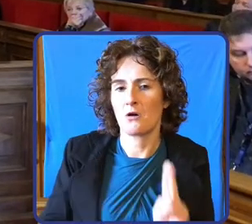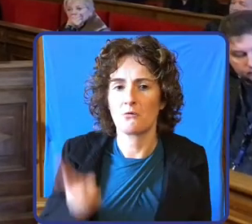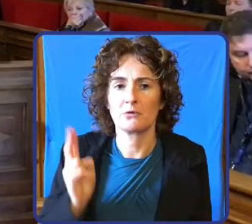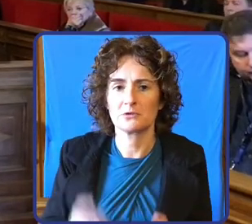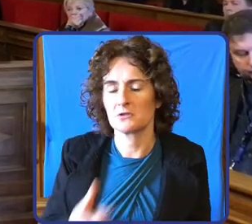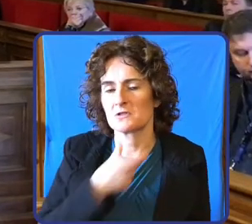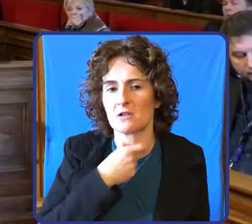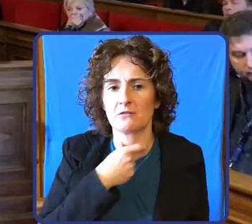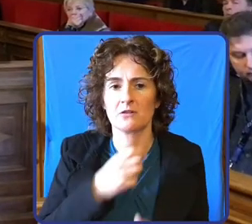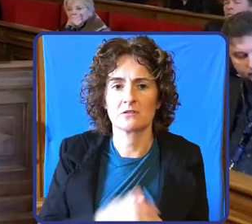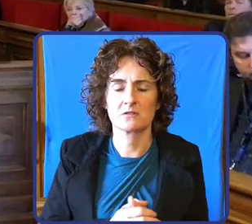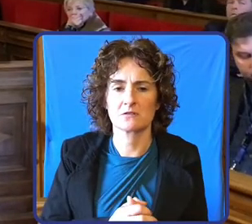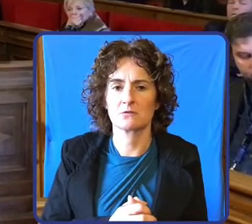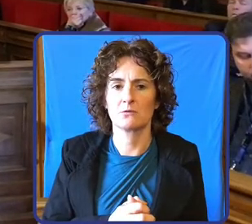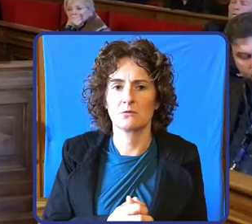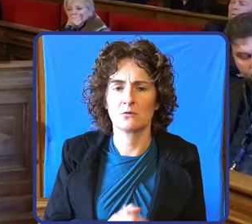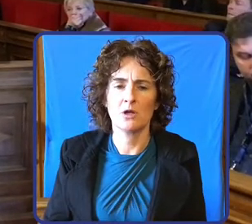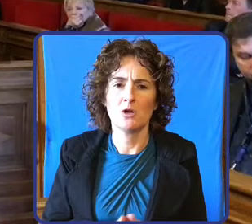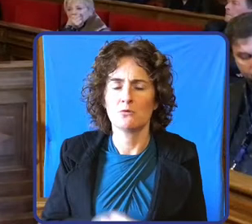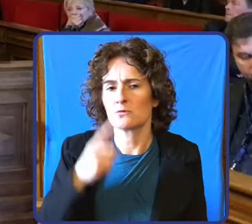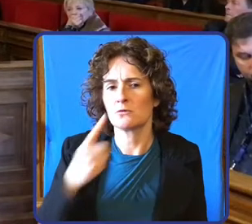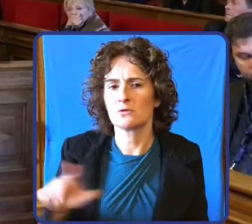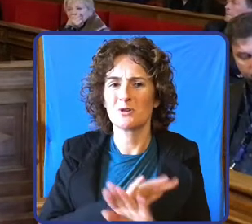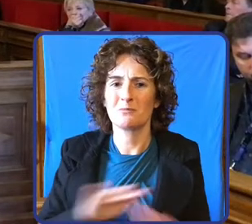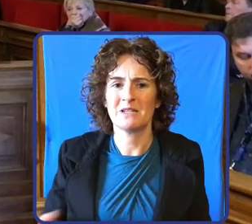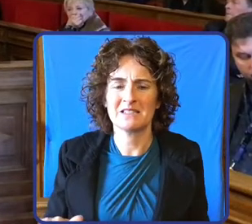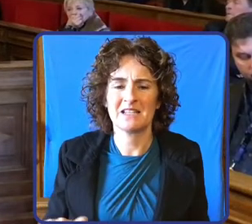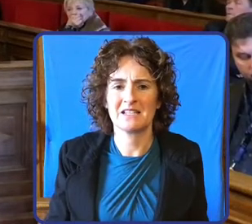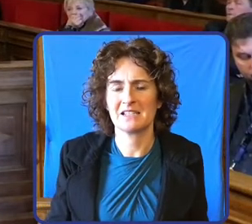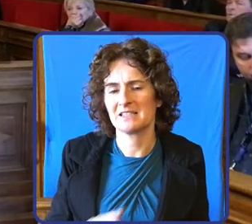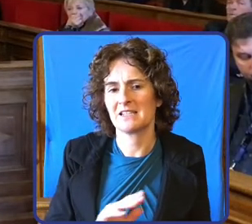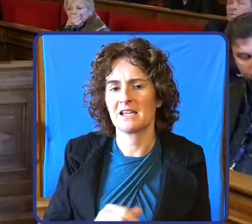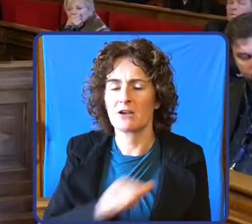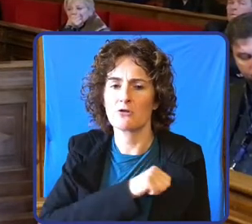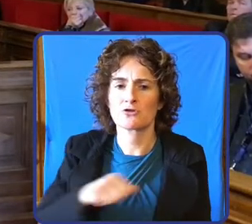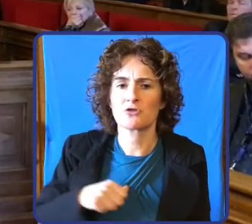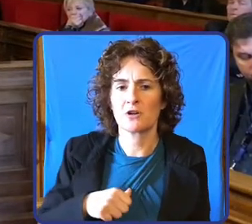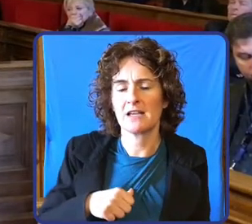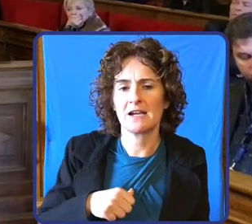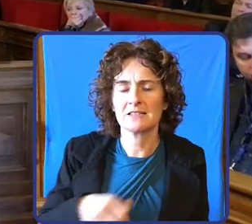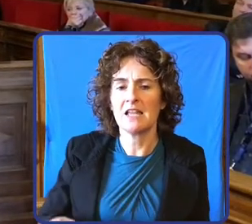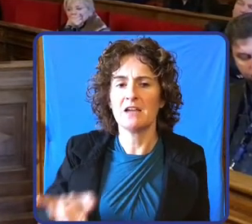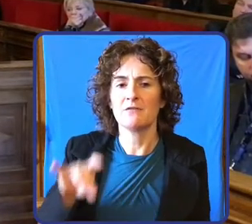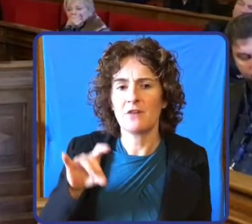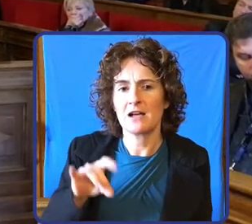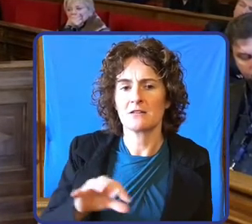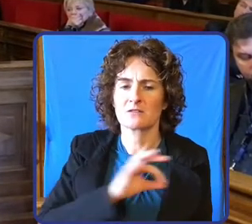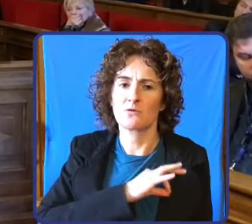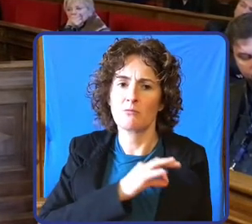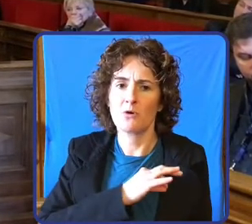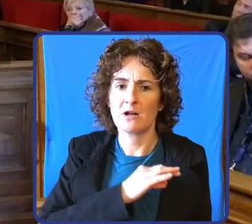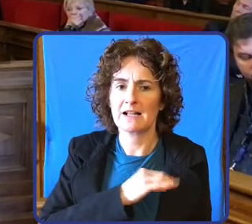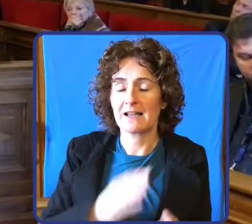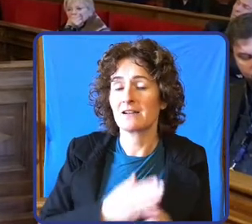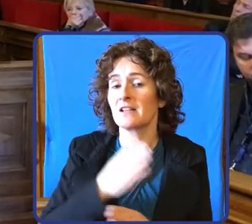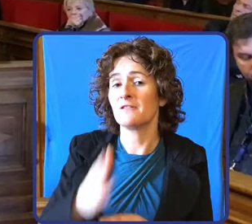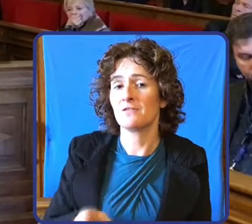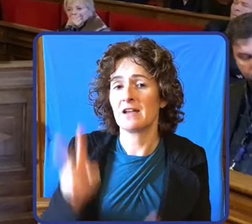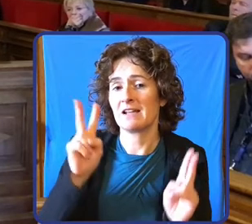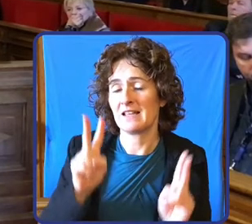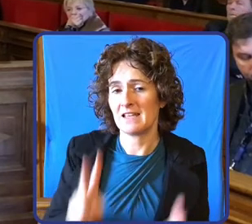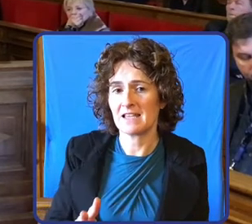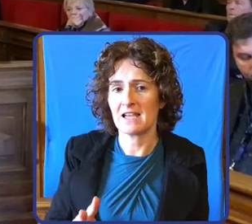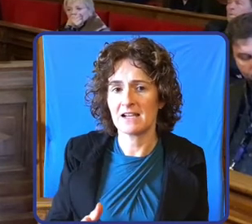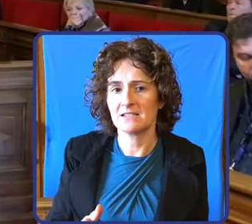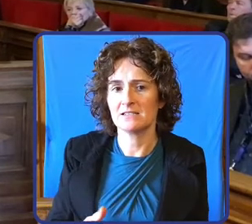majd elszámolnia. De ez ugyanaz a kérdés, amit nekünk annak idején ellenzékiként feltettek onnan